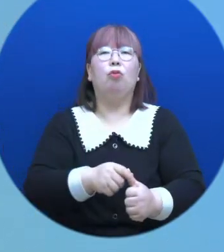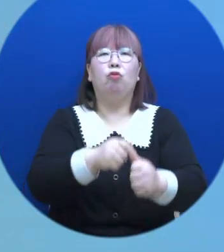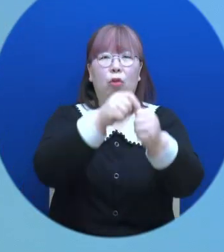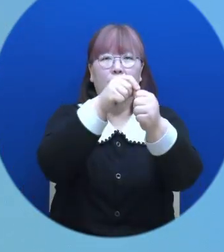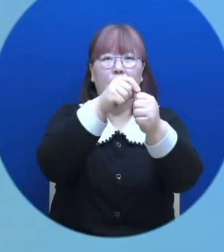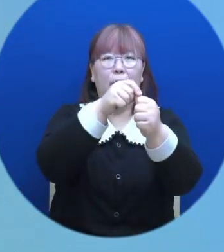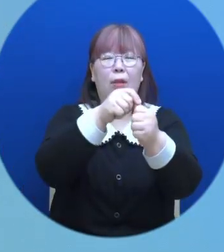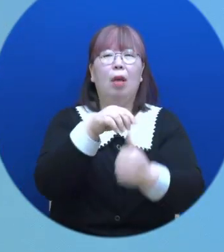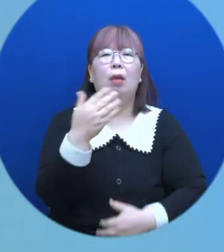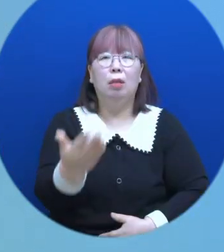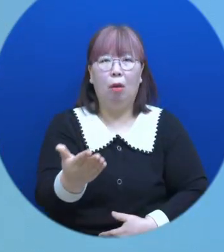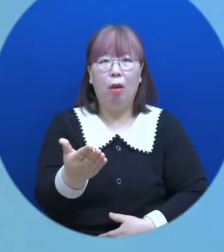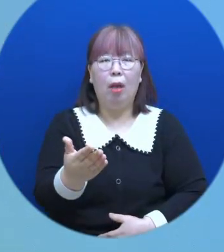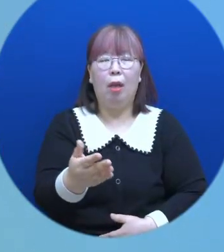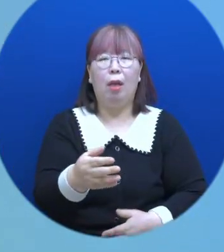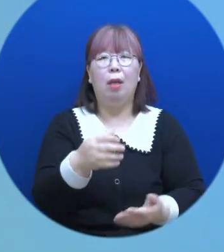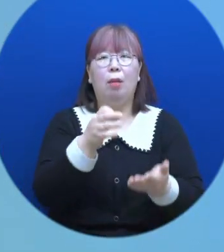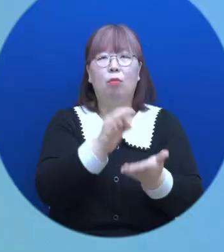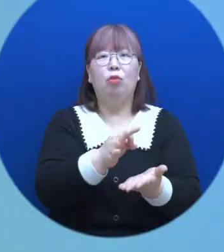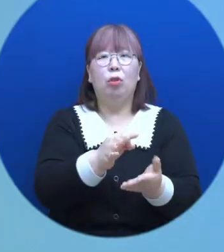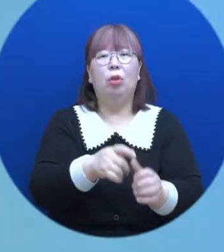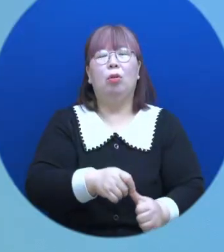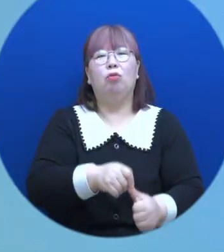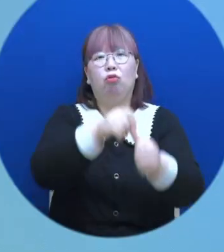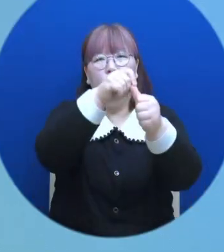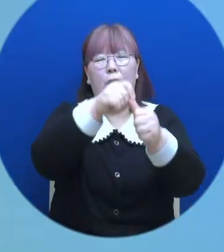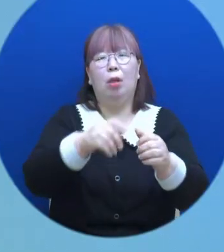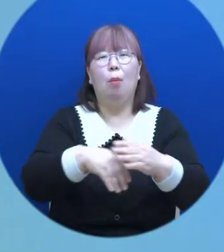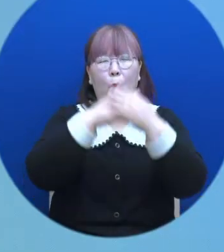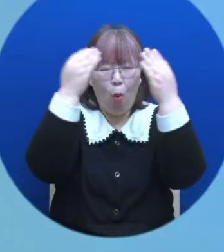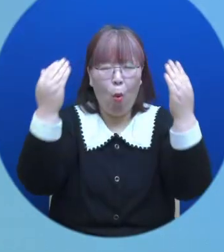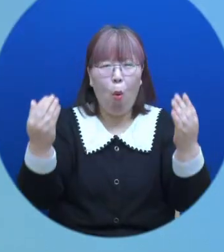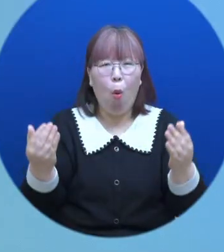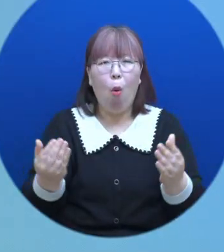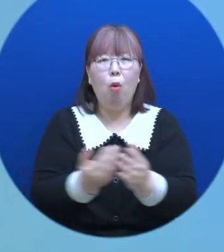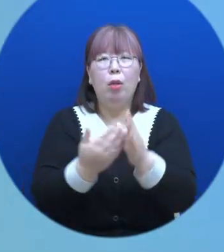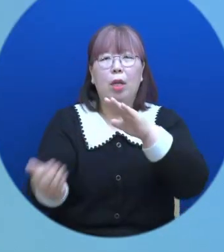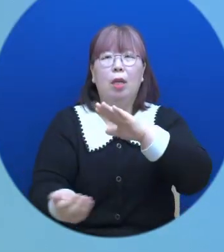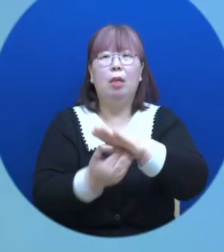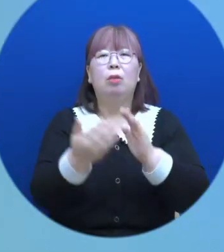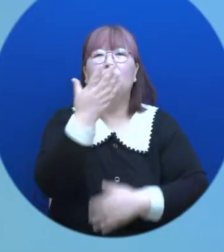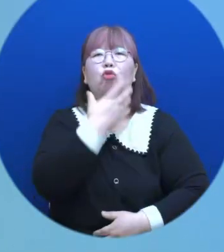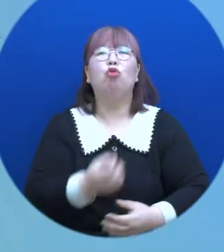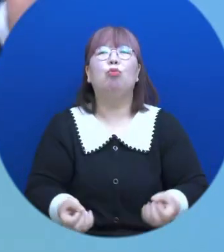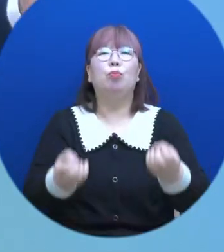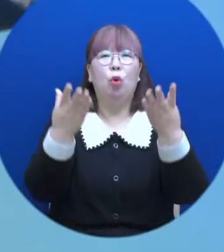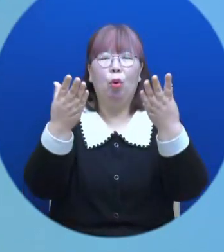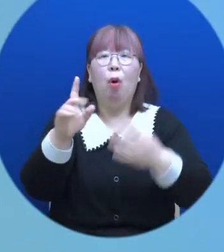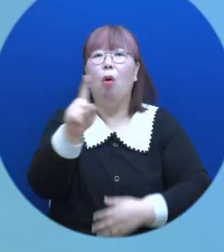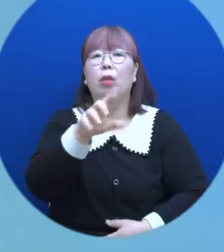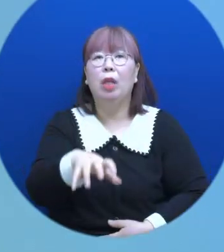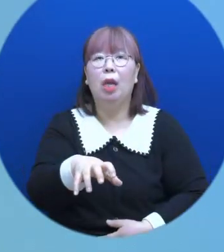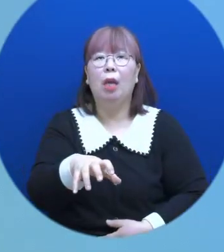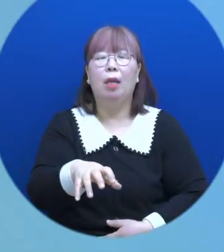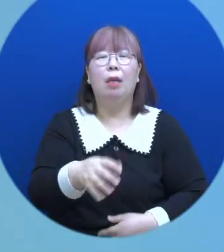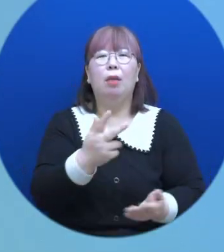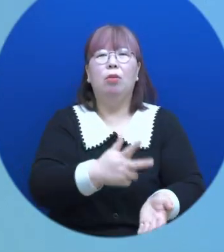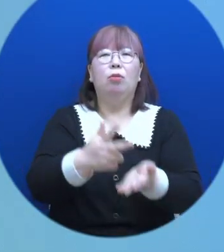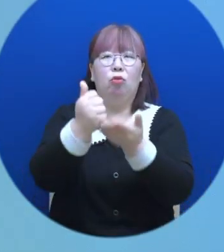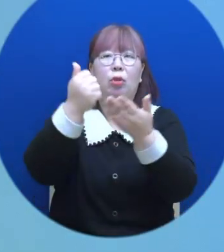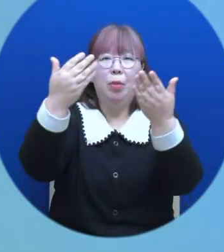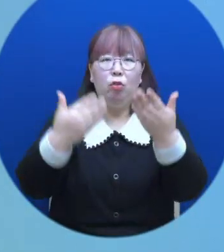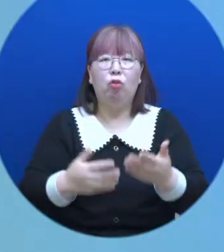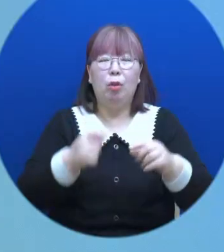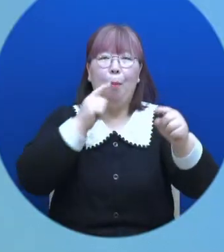너희의 물리적 구원, 이것이 이루는 축복이 어디에 있느냐? 주께서 주시는 말씀의 다스림을 받을